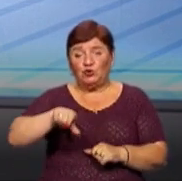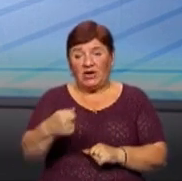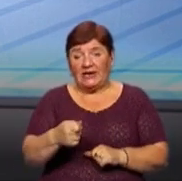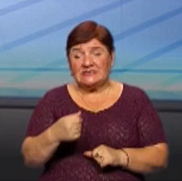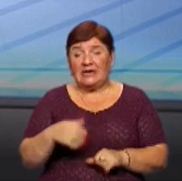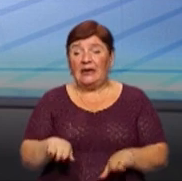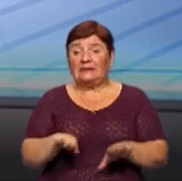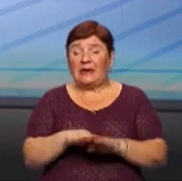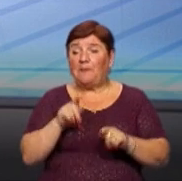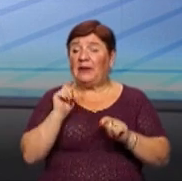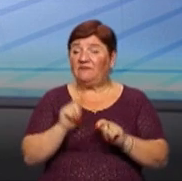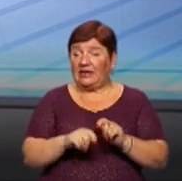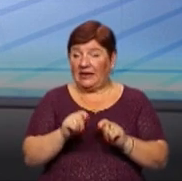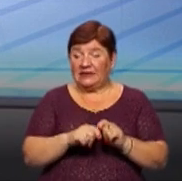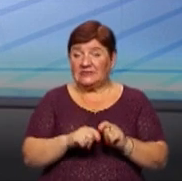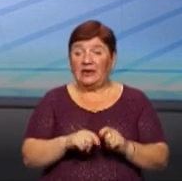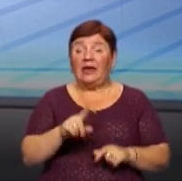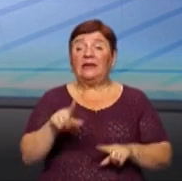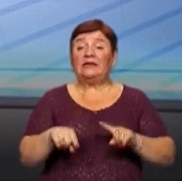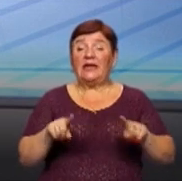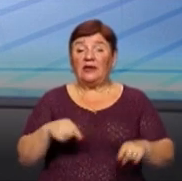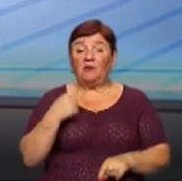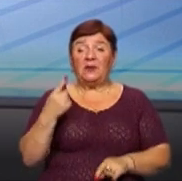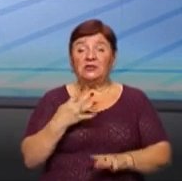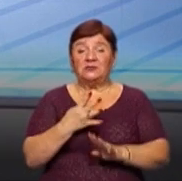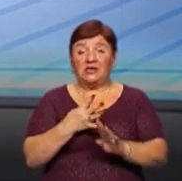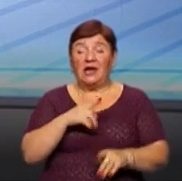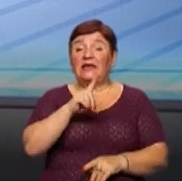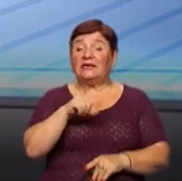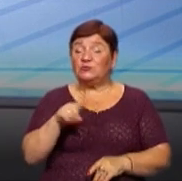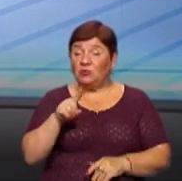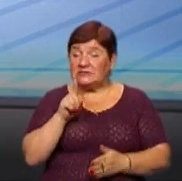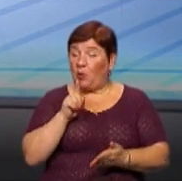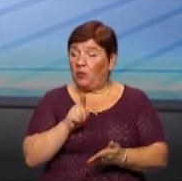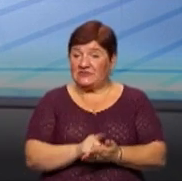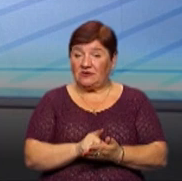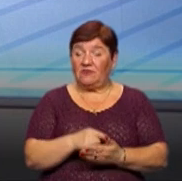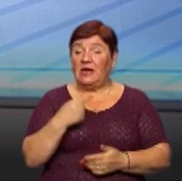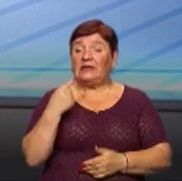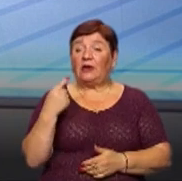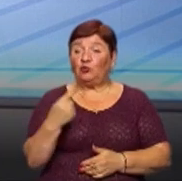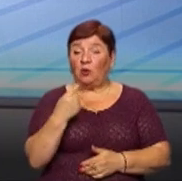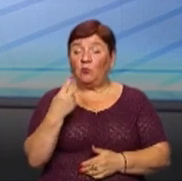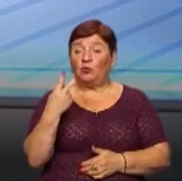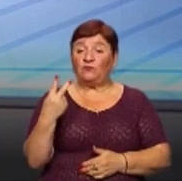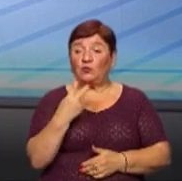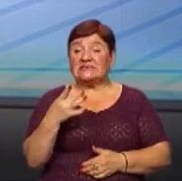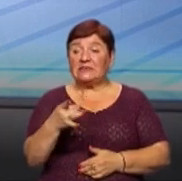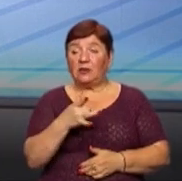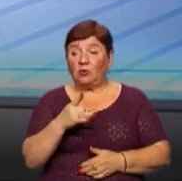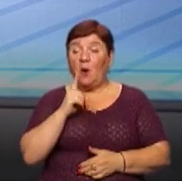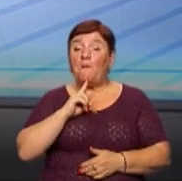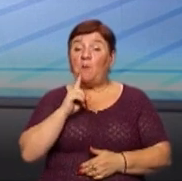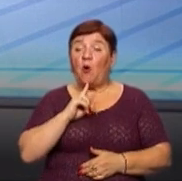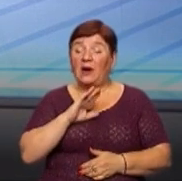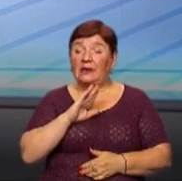що настільки вона в нас перевіряється, декілька, в першу чергу, тестується обов'язково на одному-двох з районів. Так, поки ми не